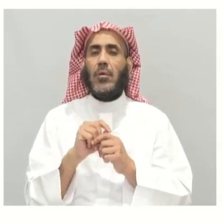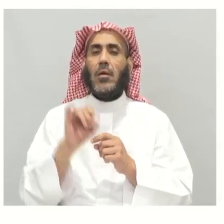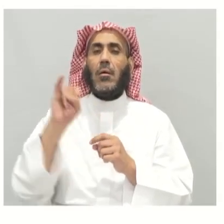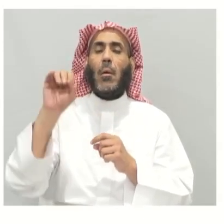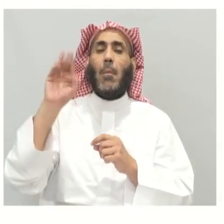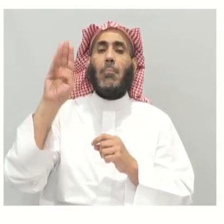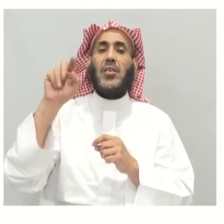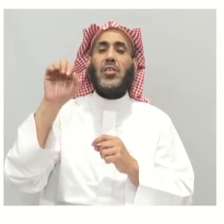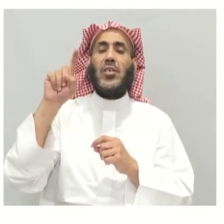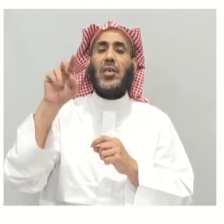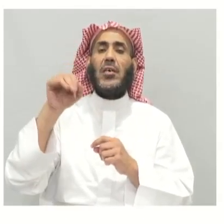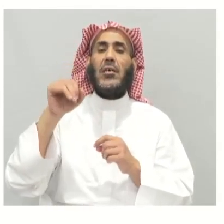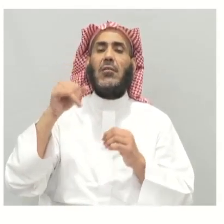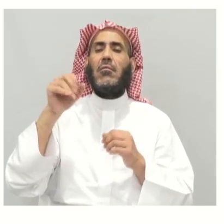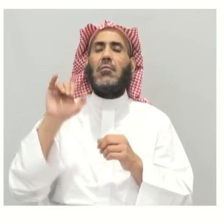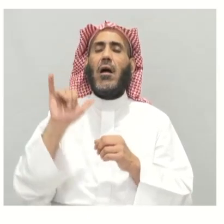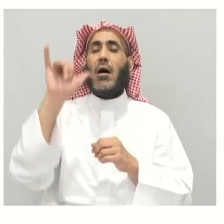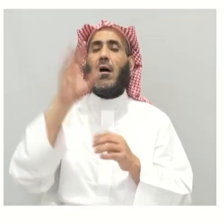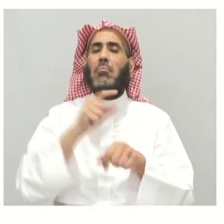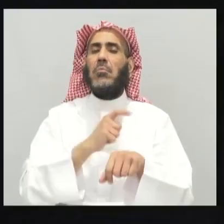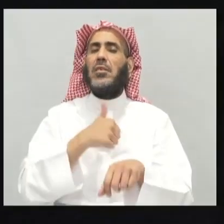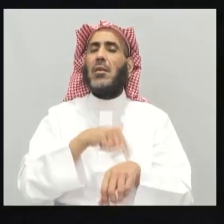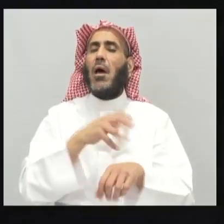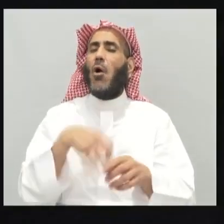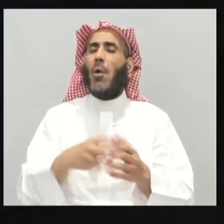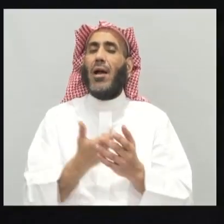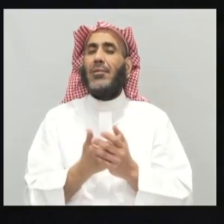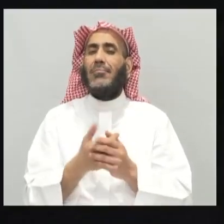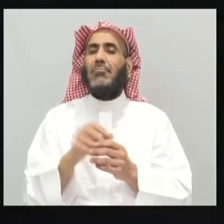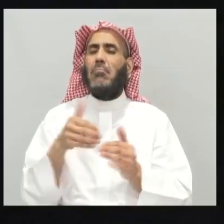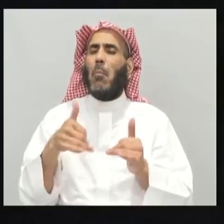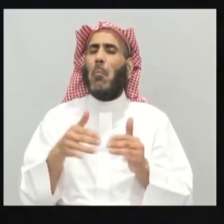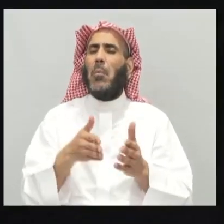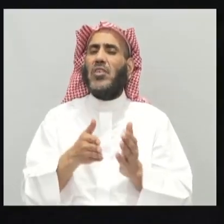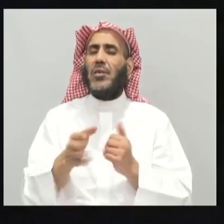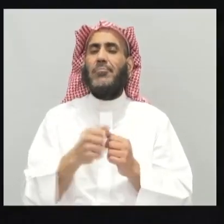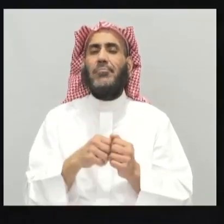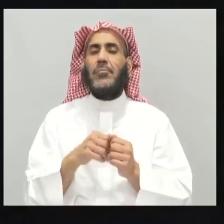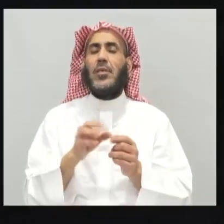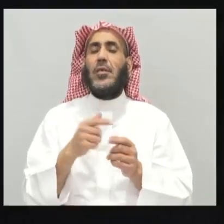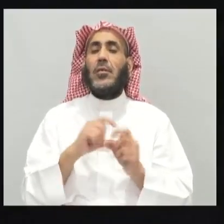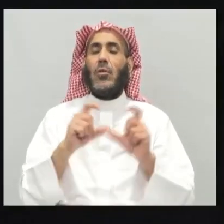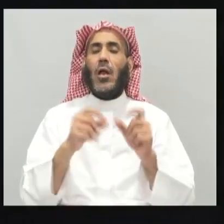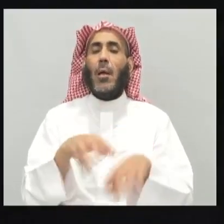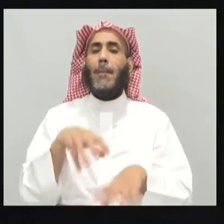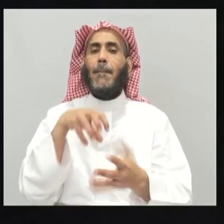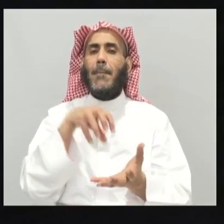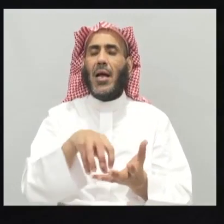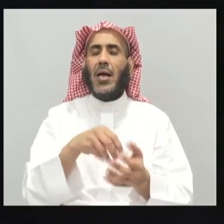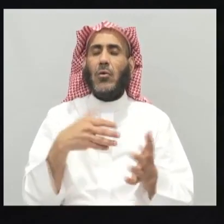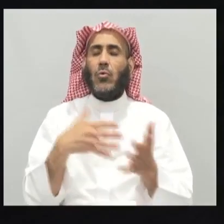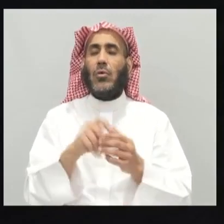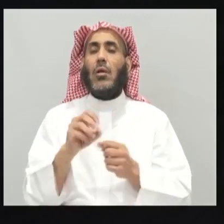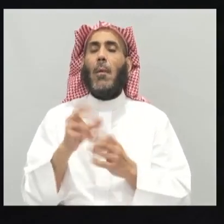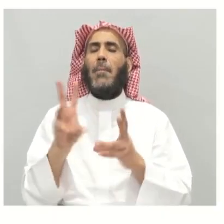مجرى، هل تدل على زمان أو مكان؟ أحسنتم، إذن تدل على مكان حدوث الفعل.